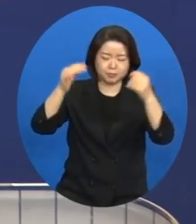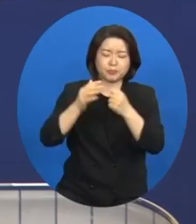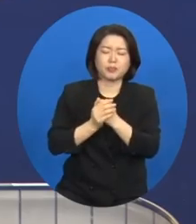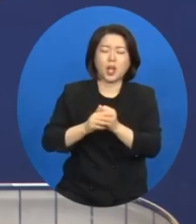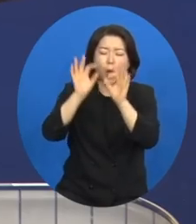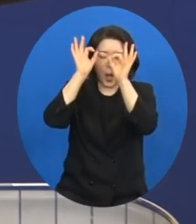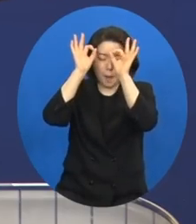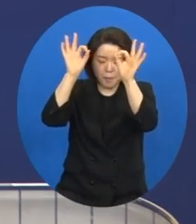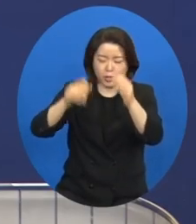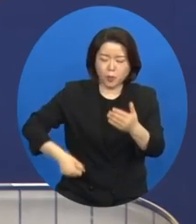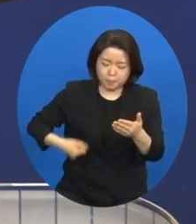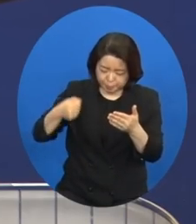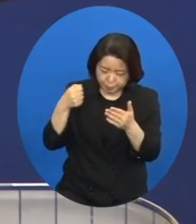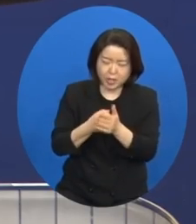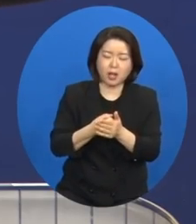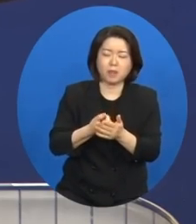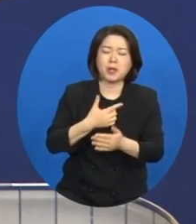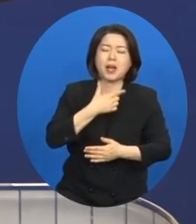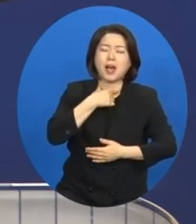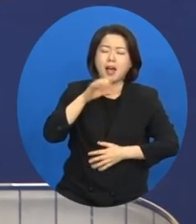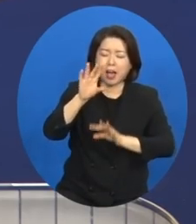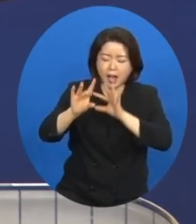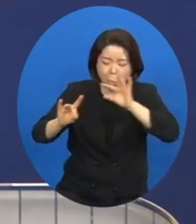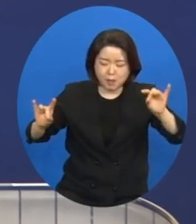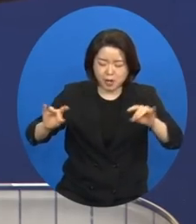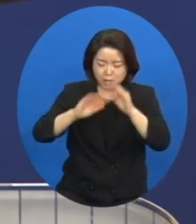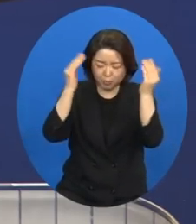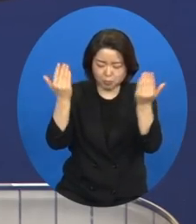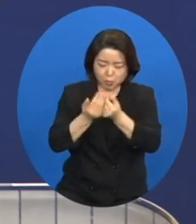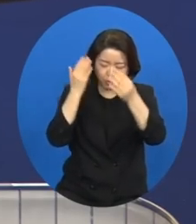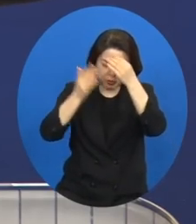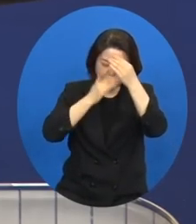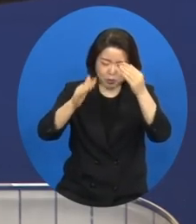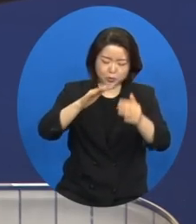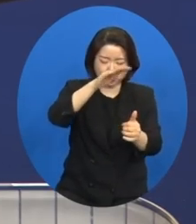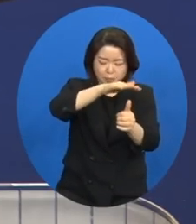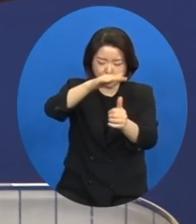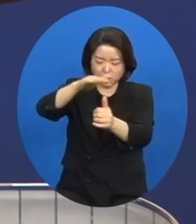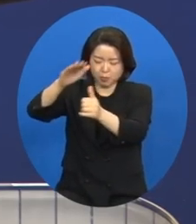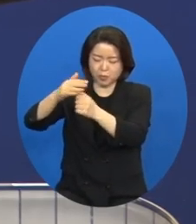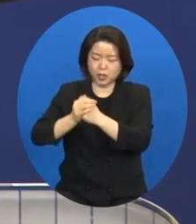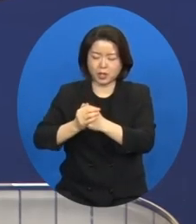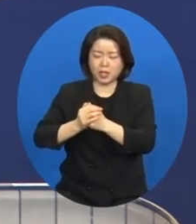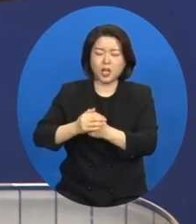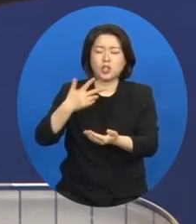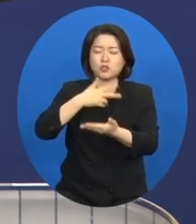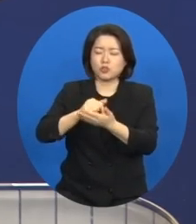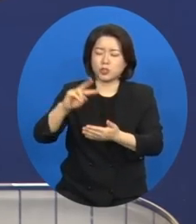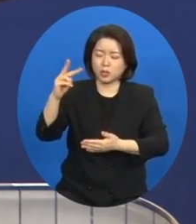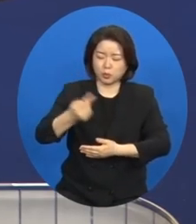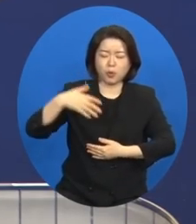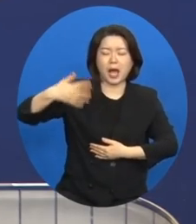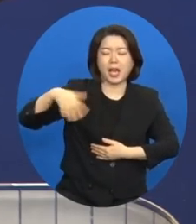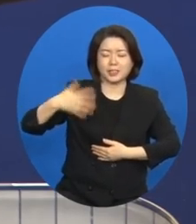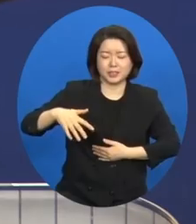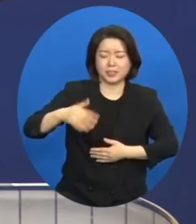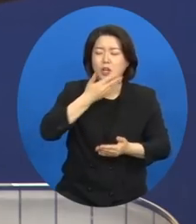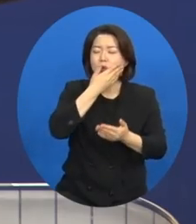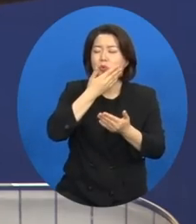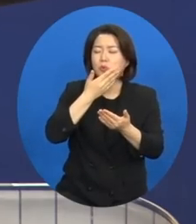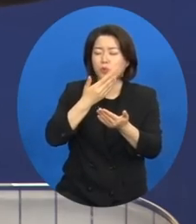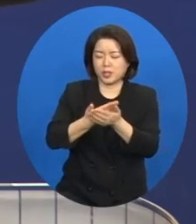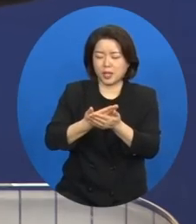보기로 결단하며 갈망하는 우리 모든 성도들 머리 위에 아직 주께로 돌아오지 못한 귀한 주의